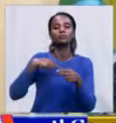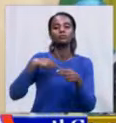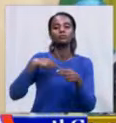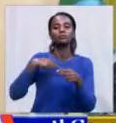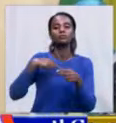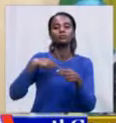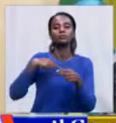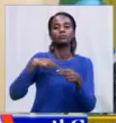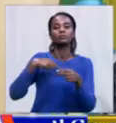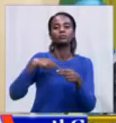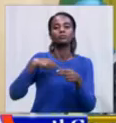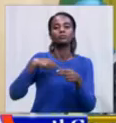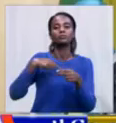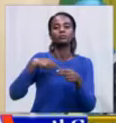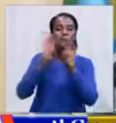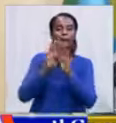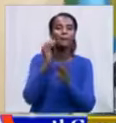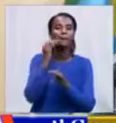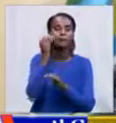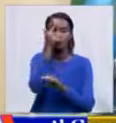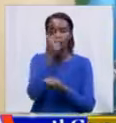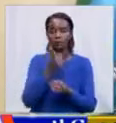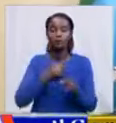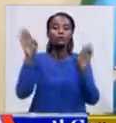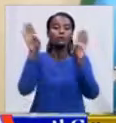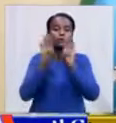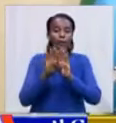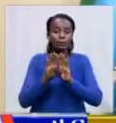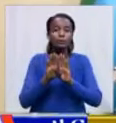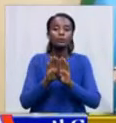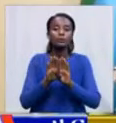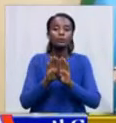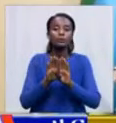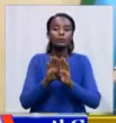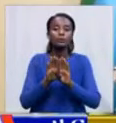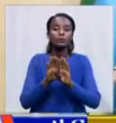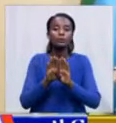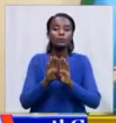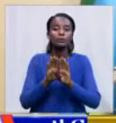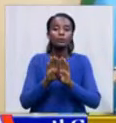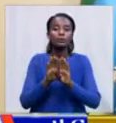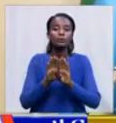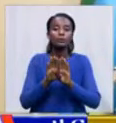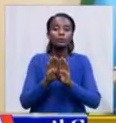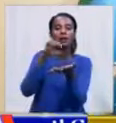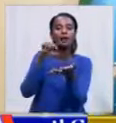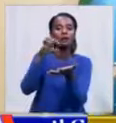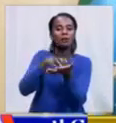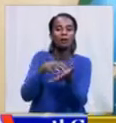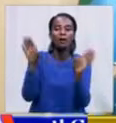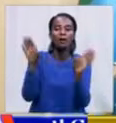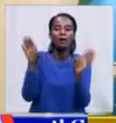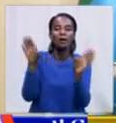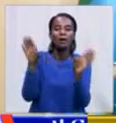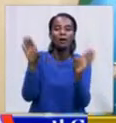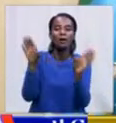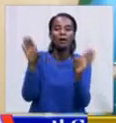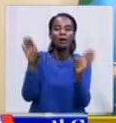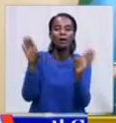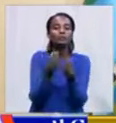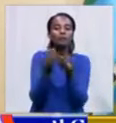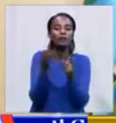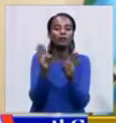ያሉት። መስጂዶች ተዘግተዋል፣ ቤተ እምነቶች ተዘግተዋል፣ የቢዝነስ ኤሪያዎች አልተዘጉም፣ ገበያ አልተዘጋም፣ ሱቅ